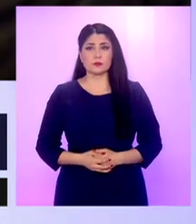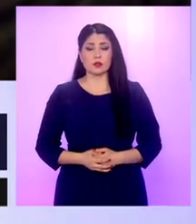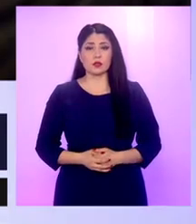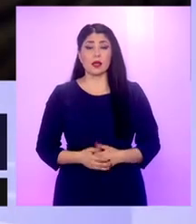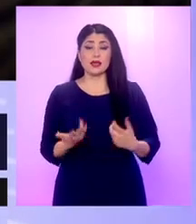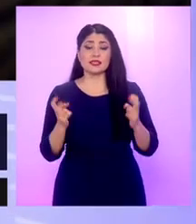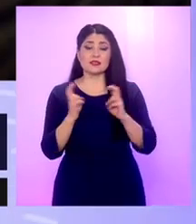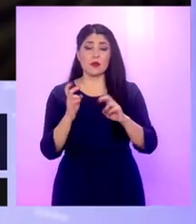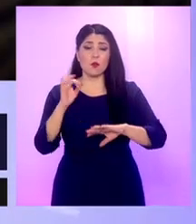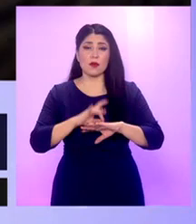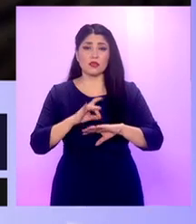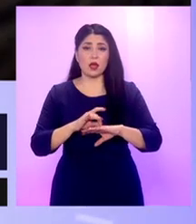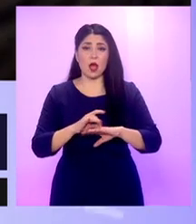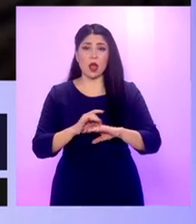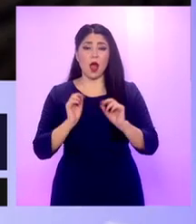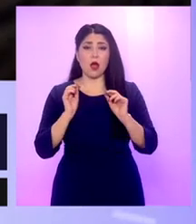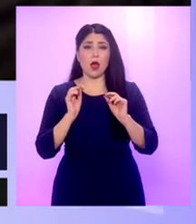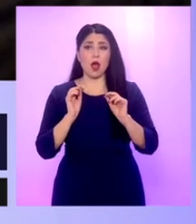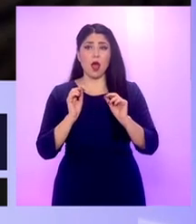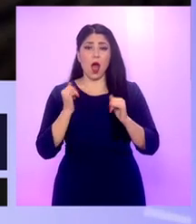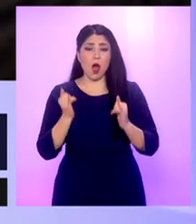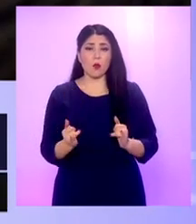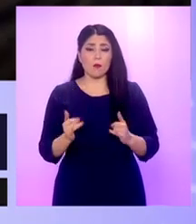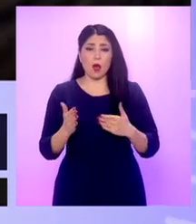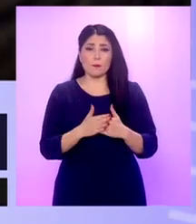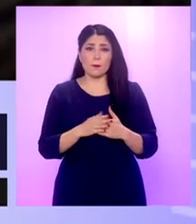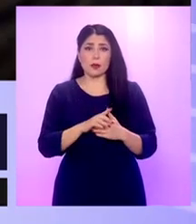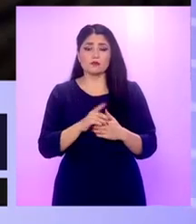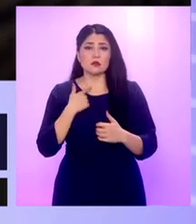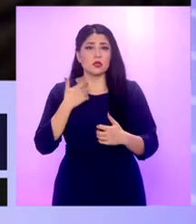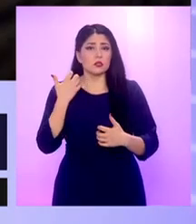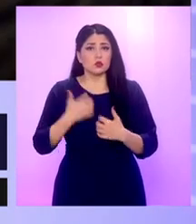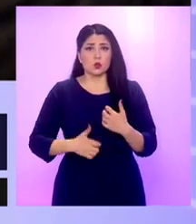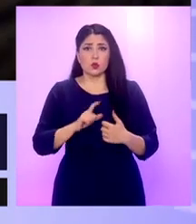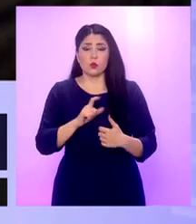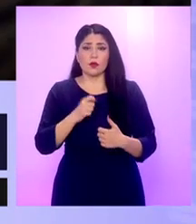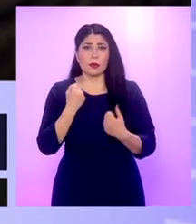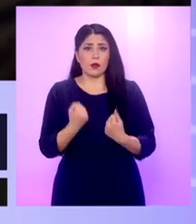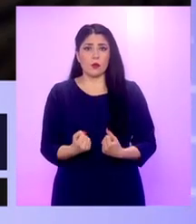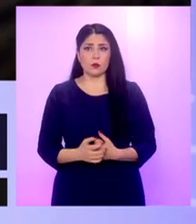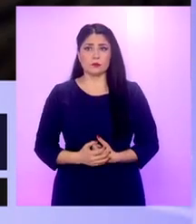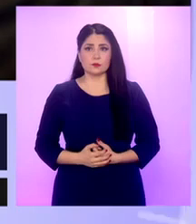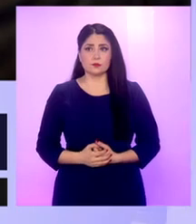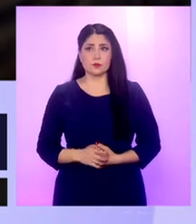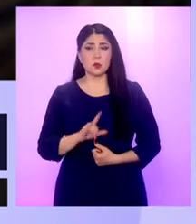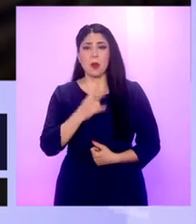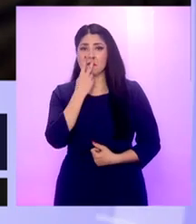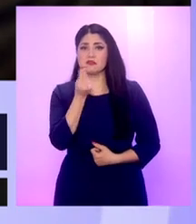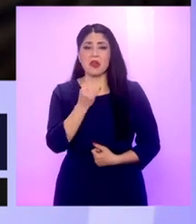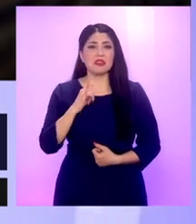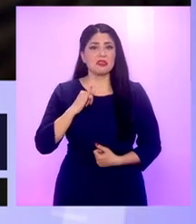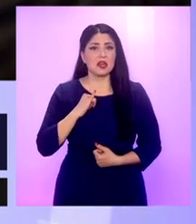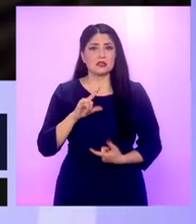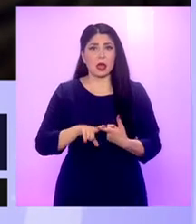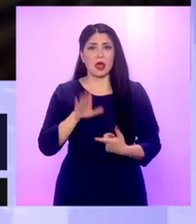medical, iată, e pe cale acum să cedeze. Ori n-am văzut nicio preocupare în